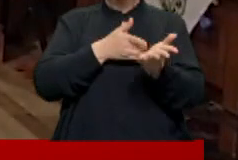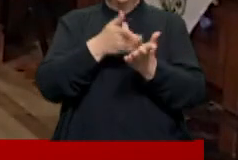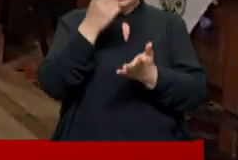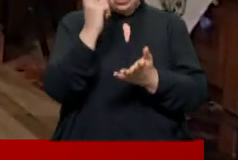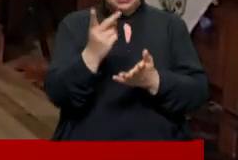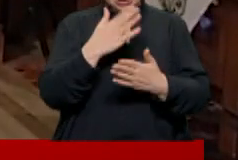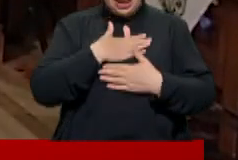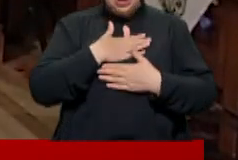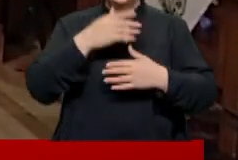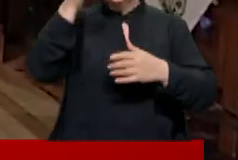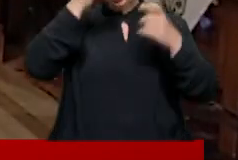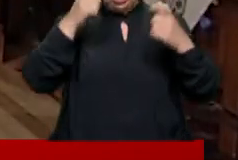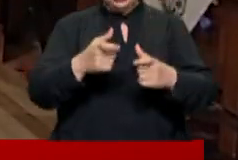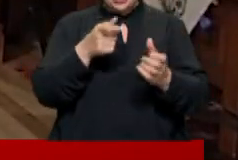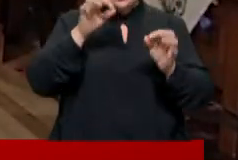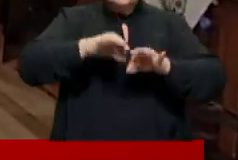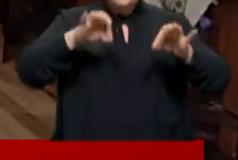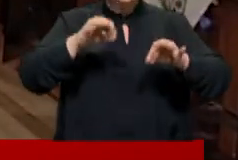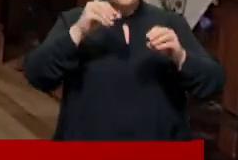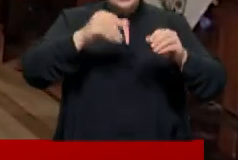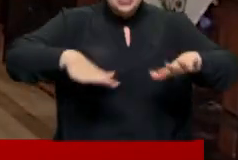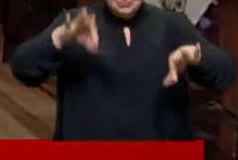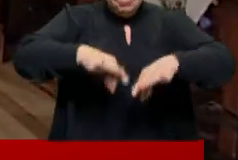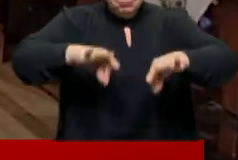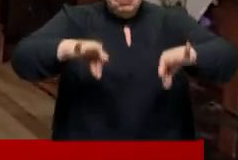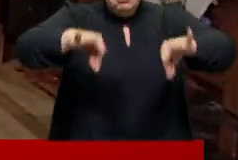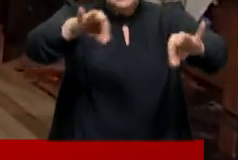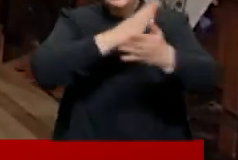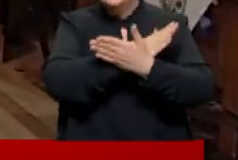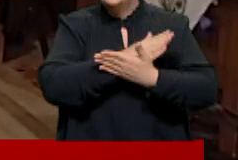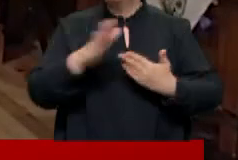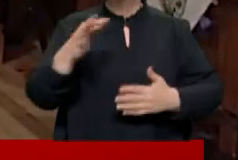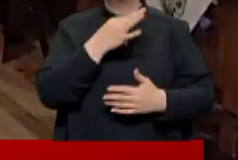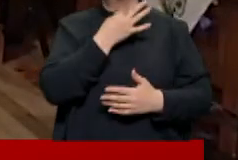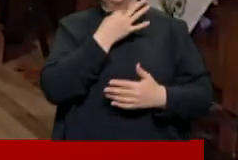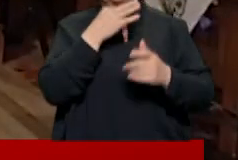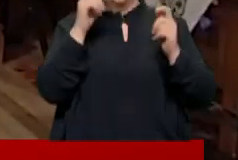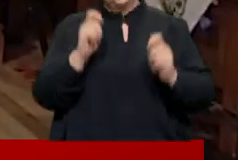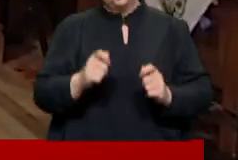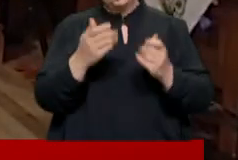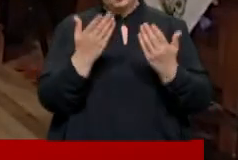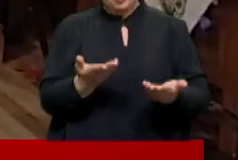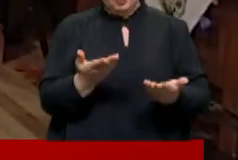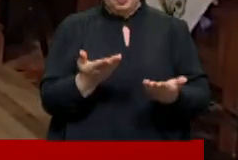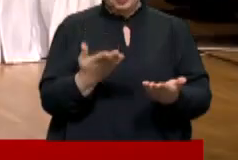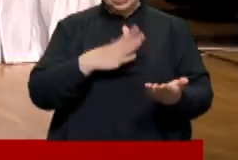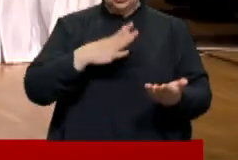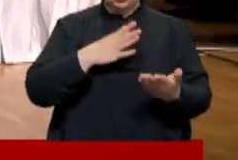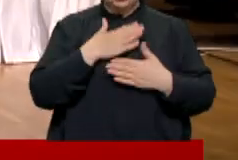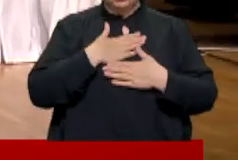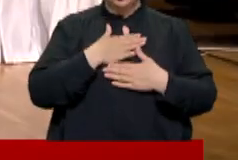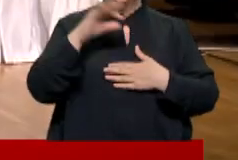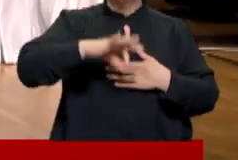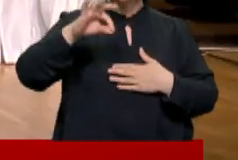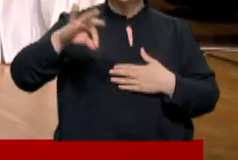Çiftçilerimizden ülkemizde ekilmedik tek karış yer bırakmayacak şekilde üretime yönelmelerini istiyoruz.